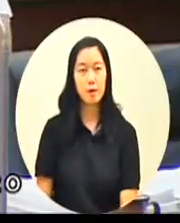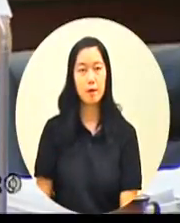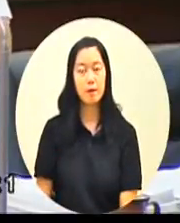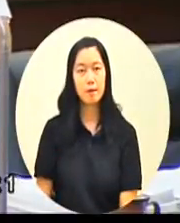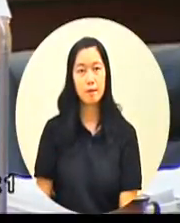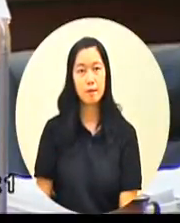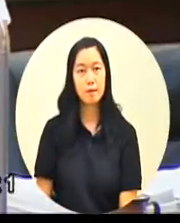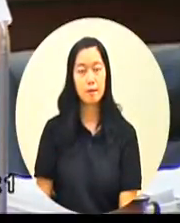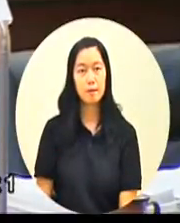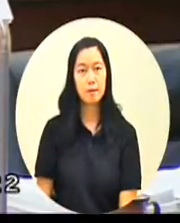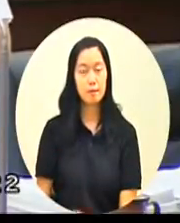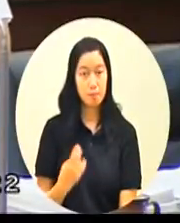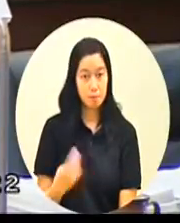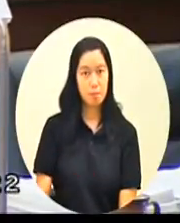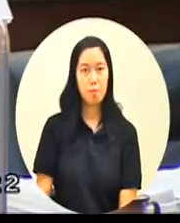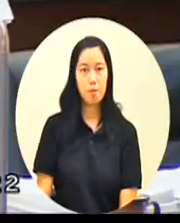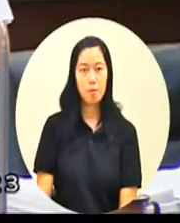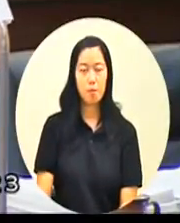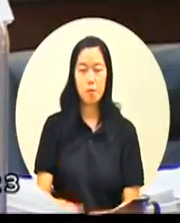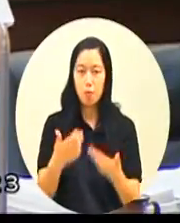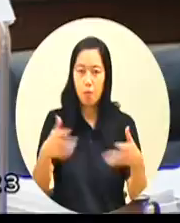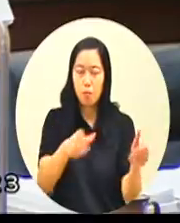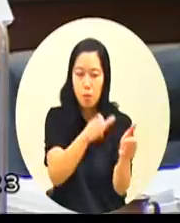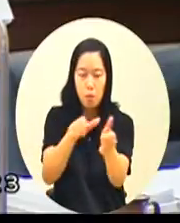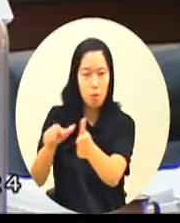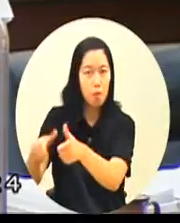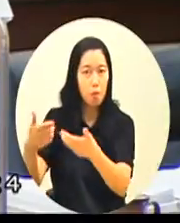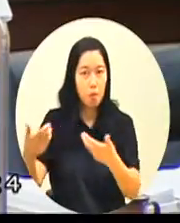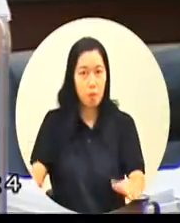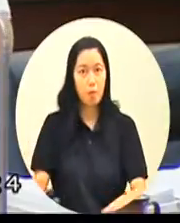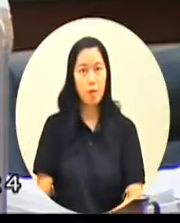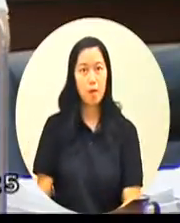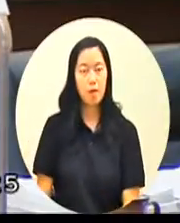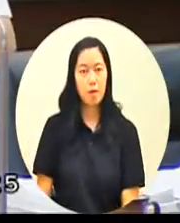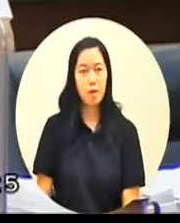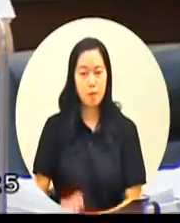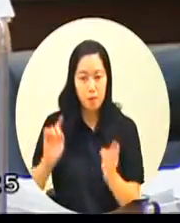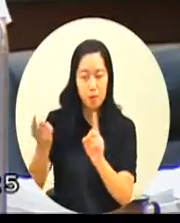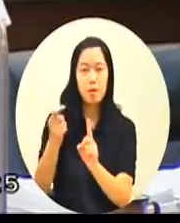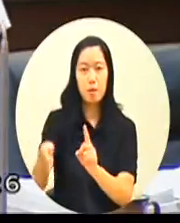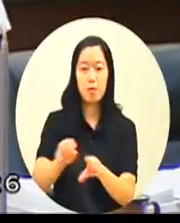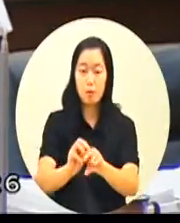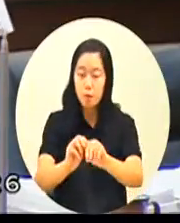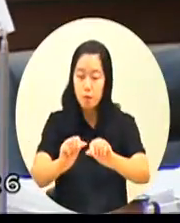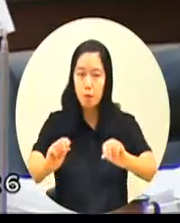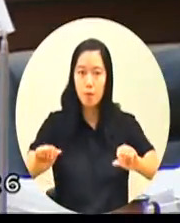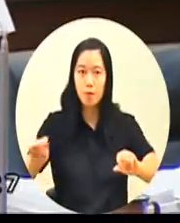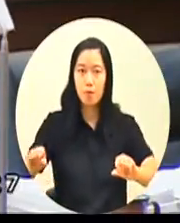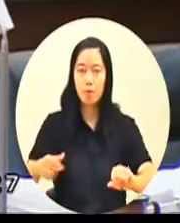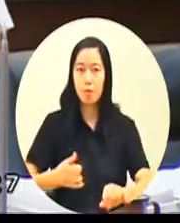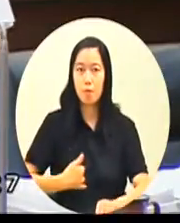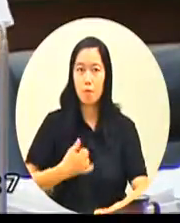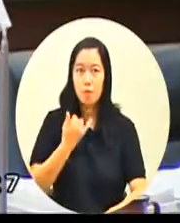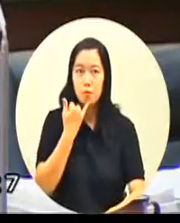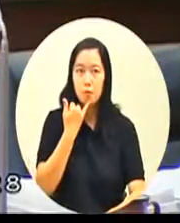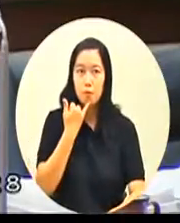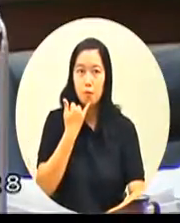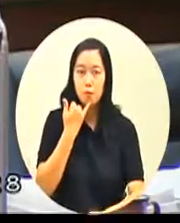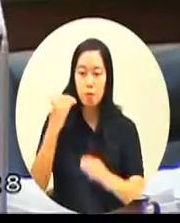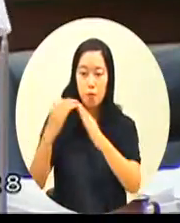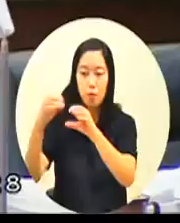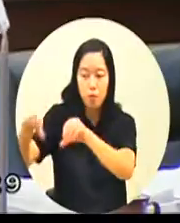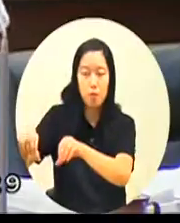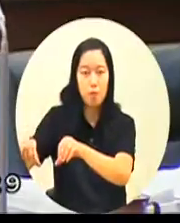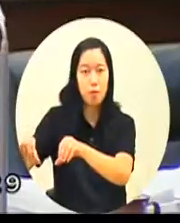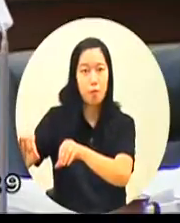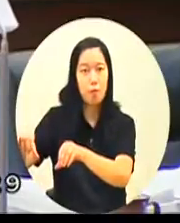也有很多的个案，这些个案有些刚好我这个土地我明明可以跟隔壁的这样的一